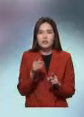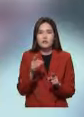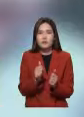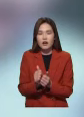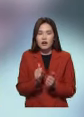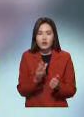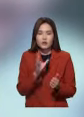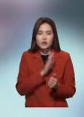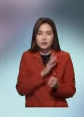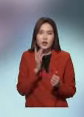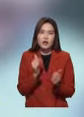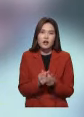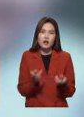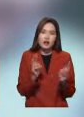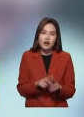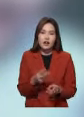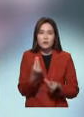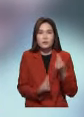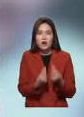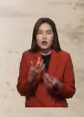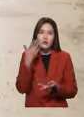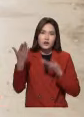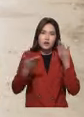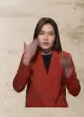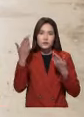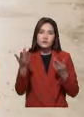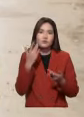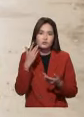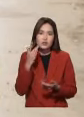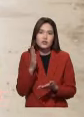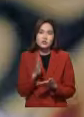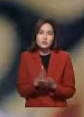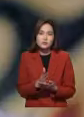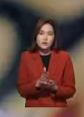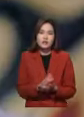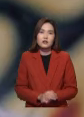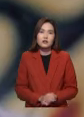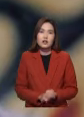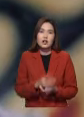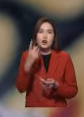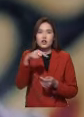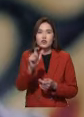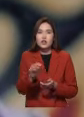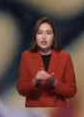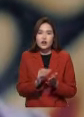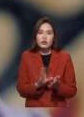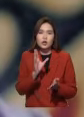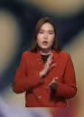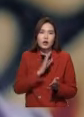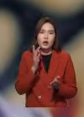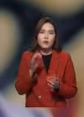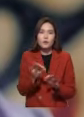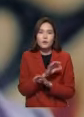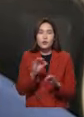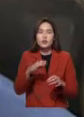Үндемей отырып бәрін бақылайды да қалжыңды қоя салады. Оның атын өшірмейміз ол еш уақытта. Жазушының жарыққа шықпаған қолжазбалары